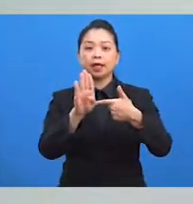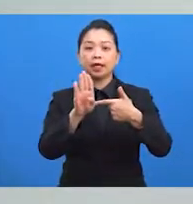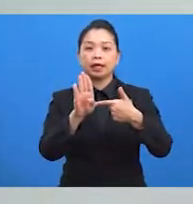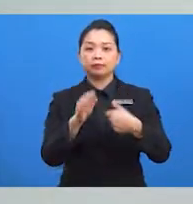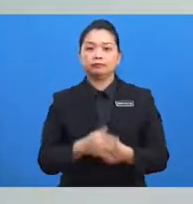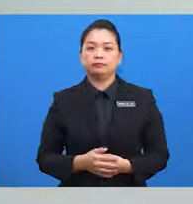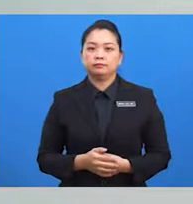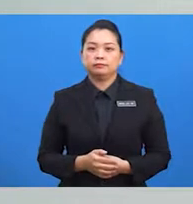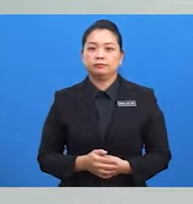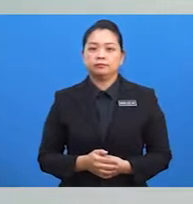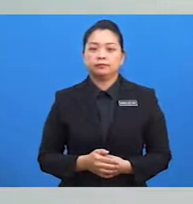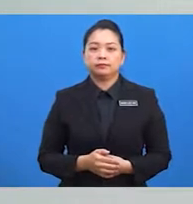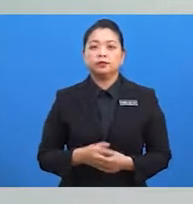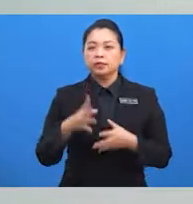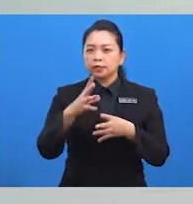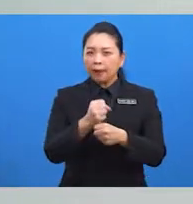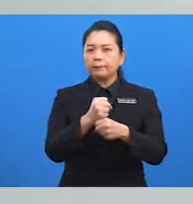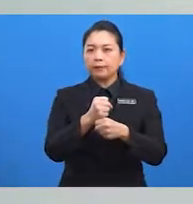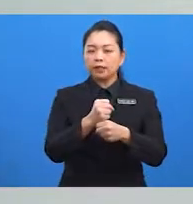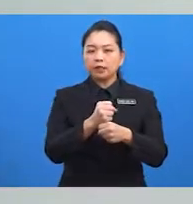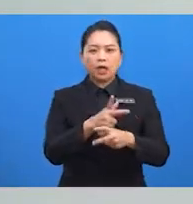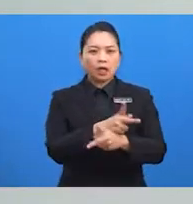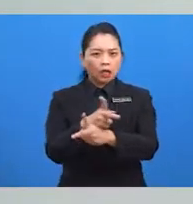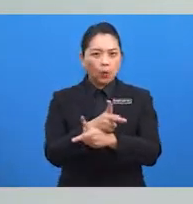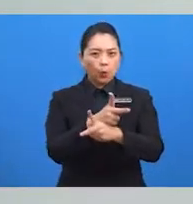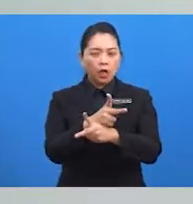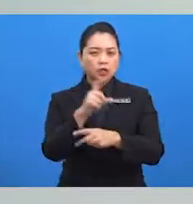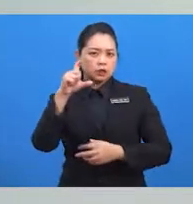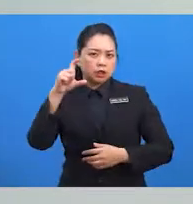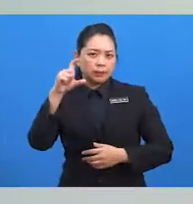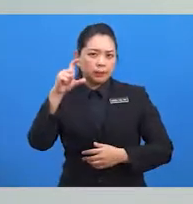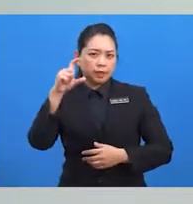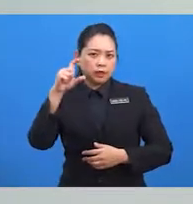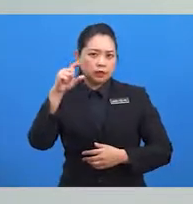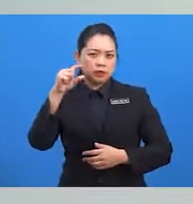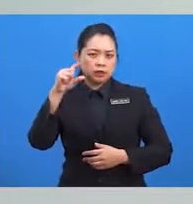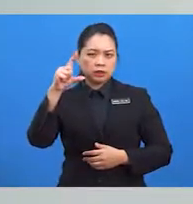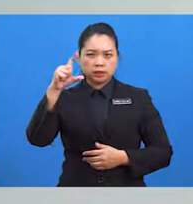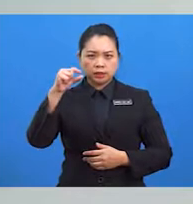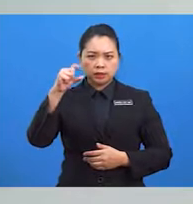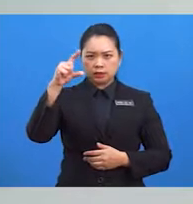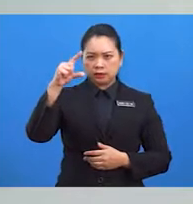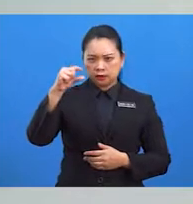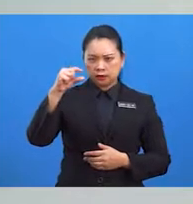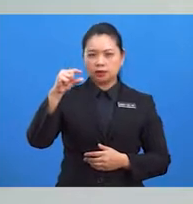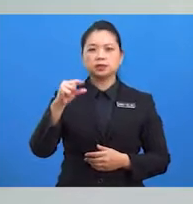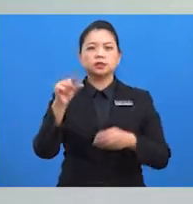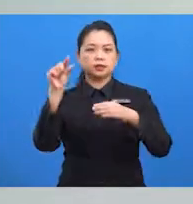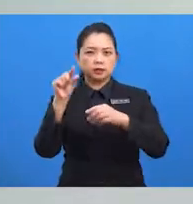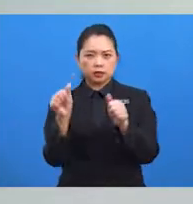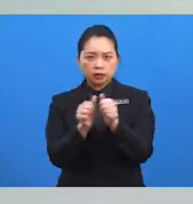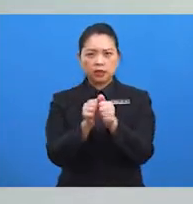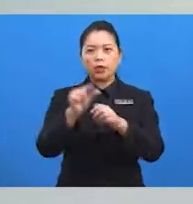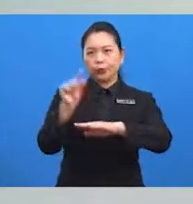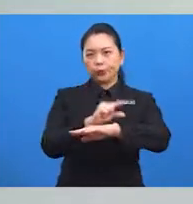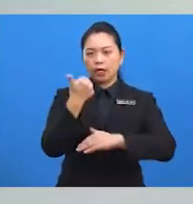dan Beta dapat mengawal ketebalan kepingan logam dengan menggunakan alat pengesahan Sinar